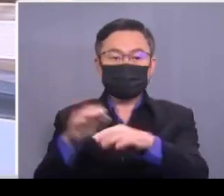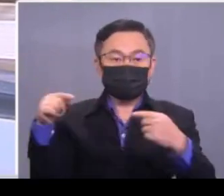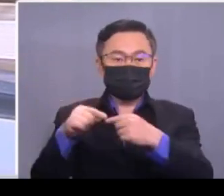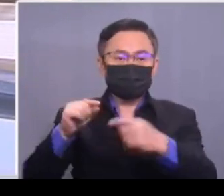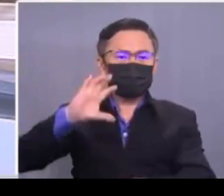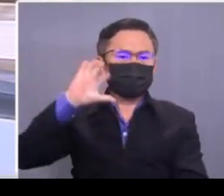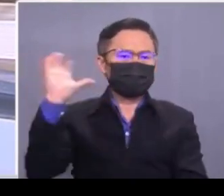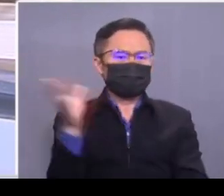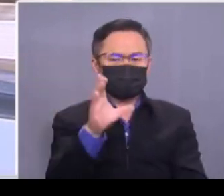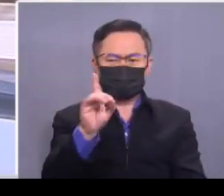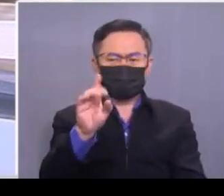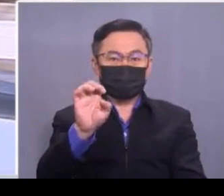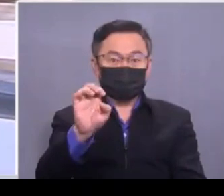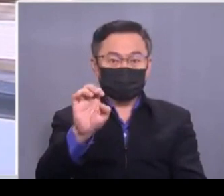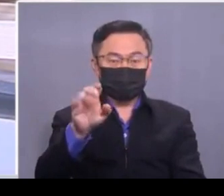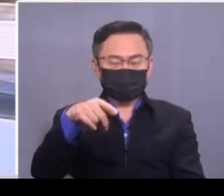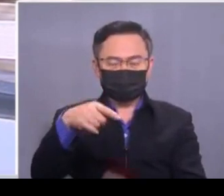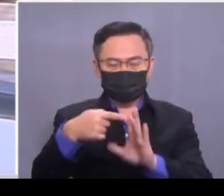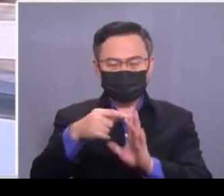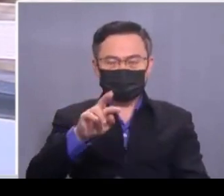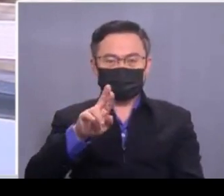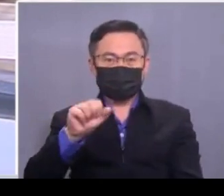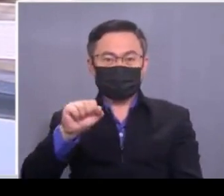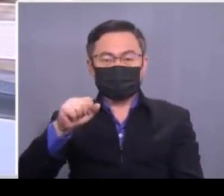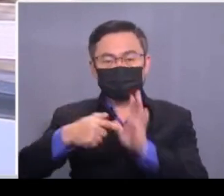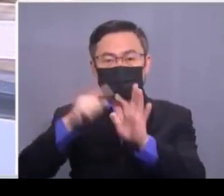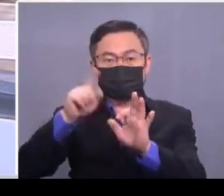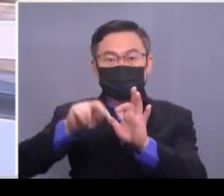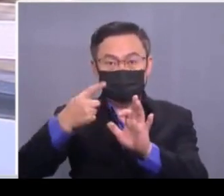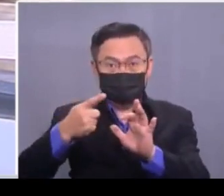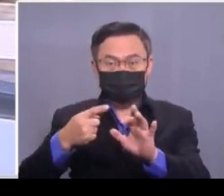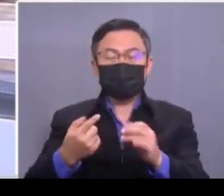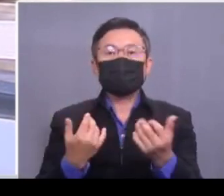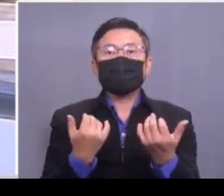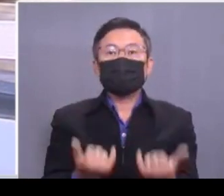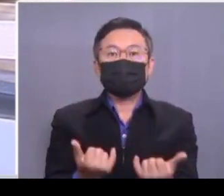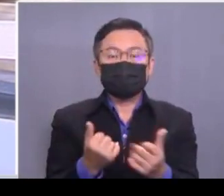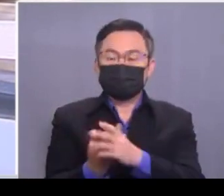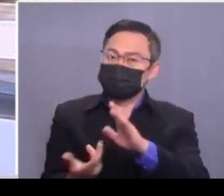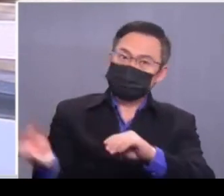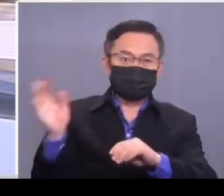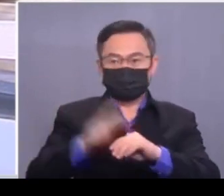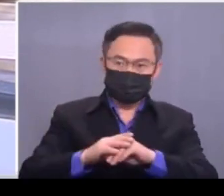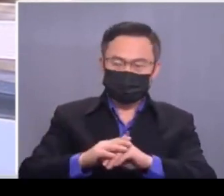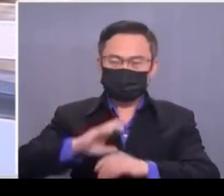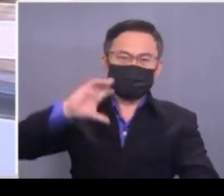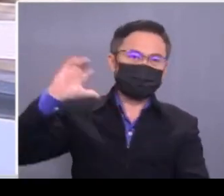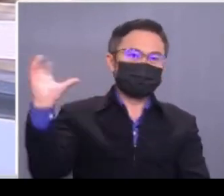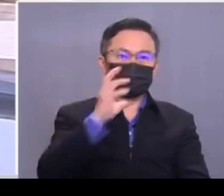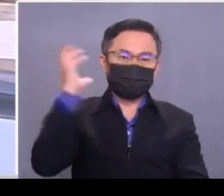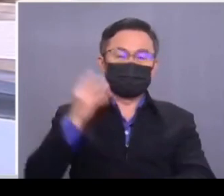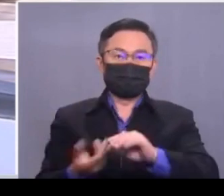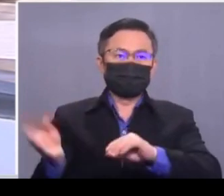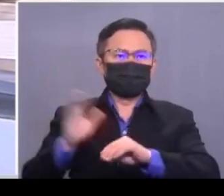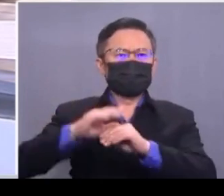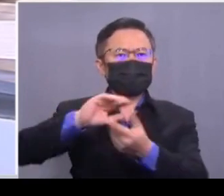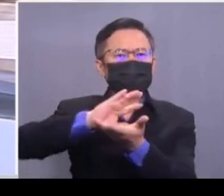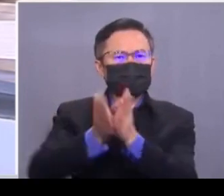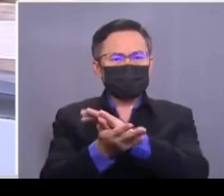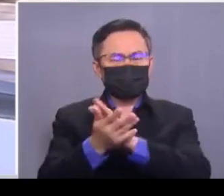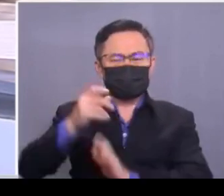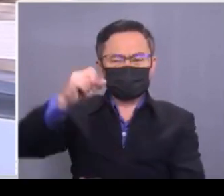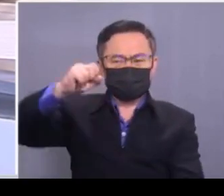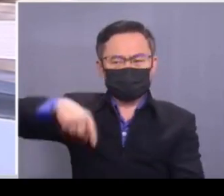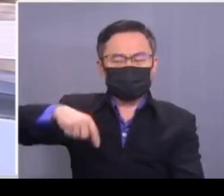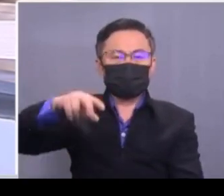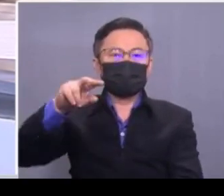พายุโซนร้อนแล้วนะคะแล้วก็ถ้าเกิดว่าเป็นพายุโซนร้อนแล้วเนี่ยมันก็มีชื่อนี้ก็คือไลออนล็อคให้สัดส่วนทั้งภาคใต้ก็โดนมรสุม